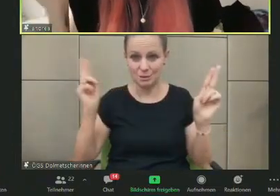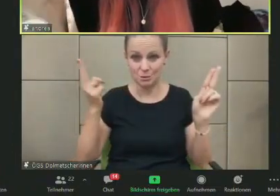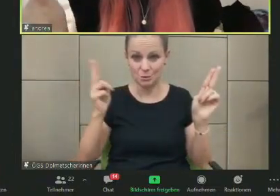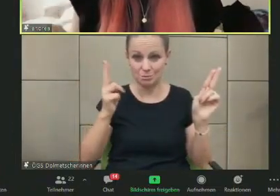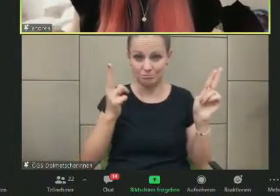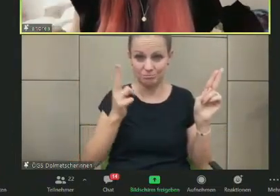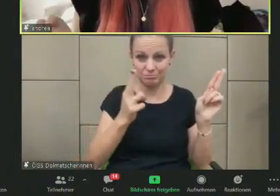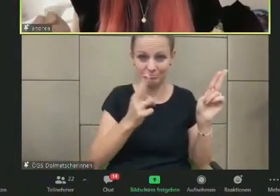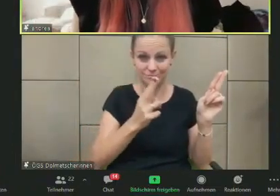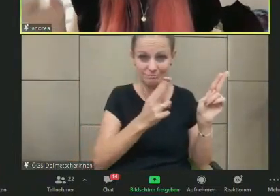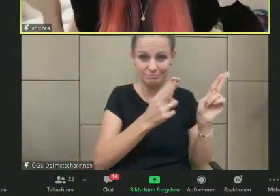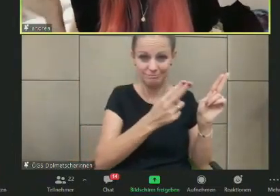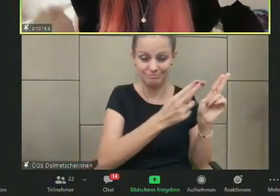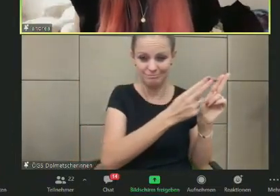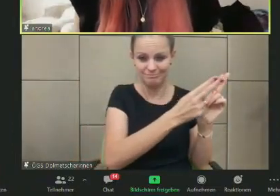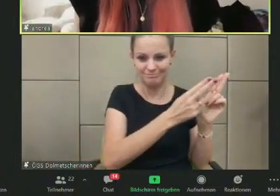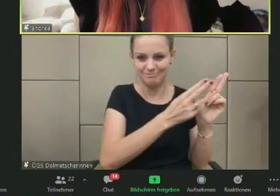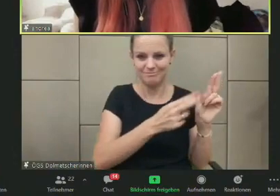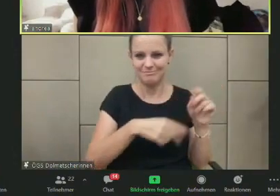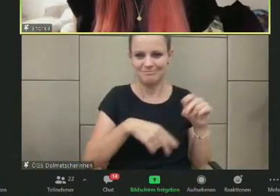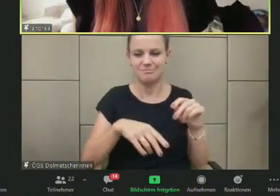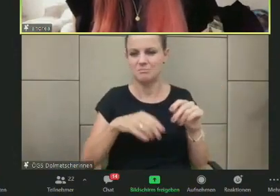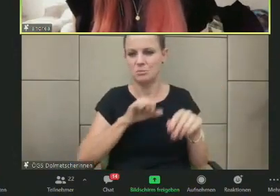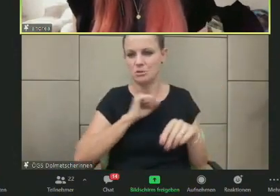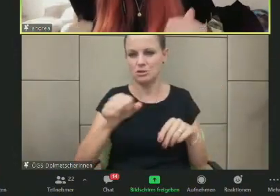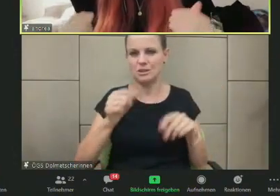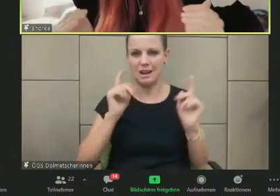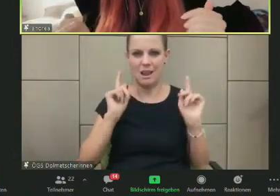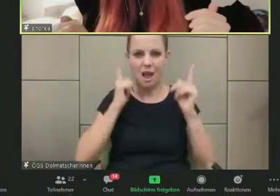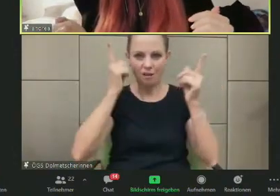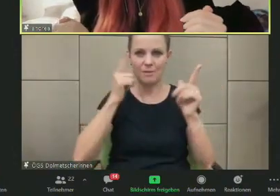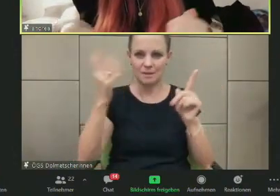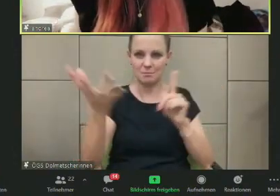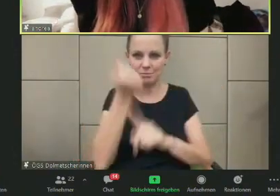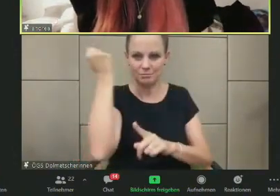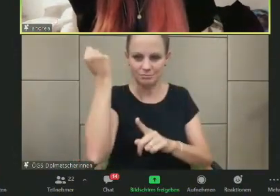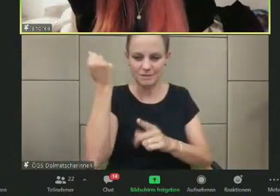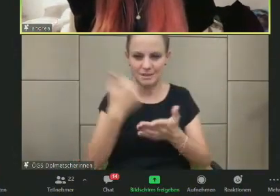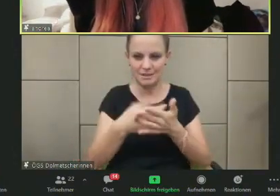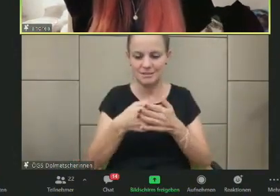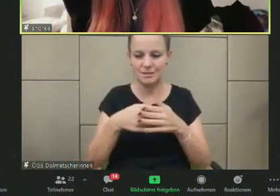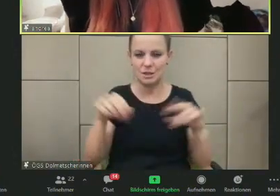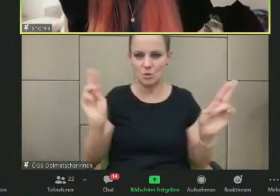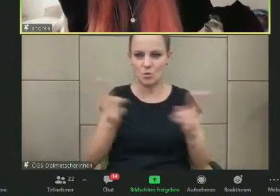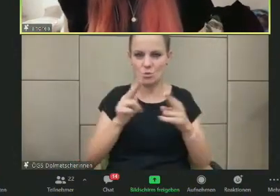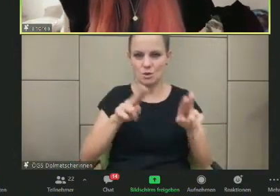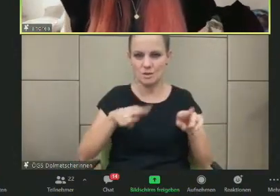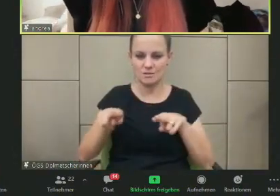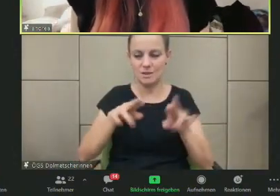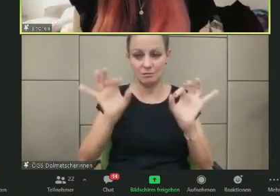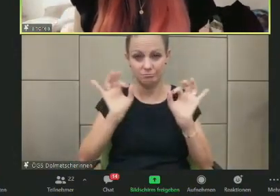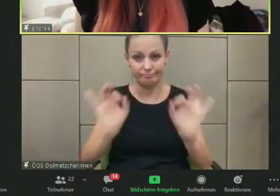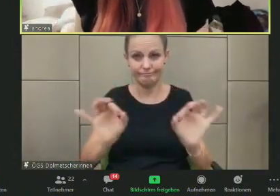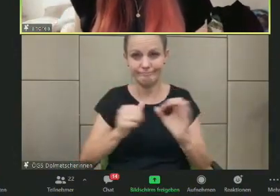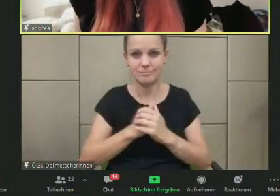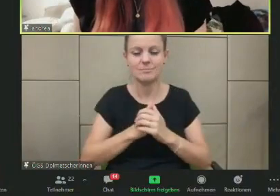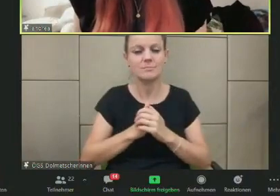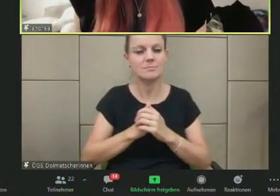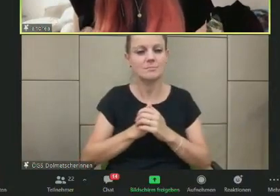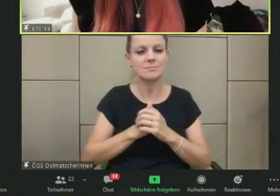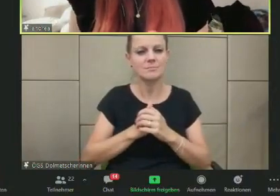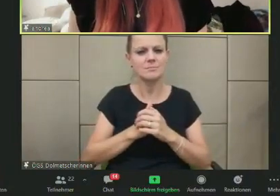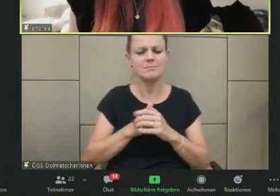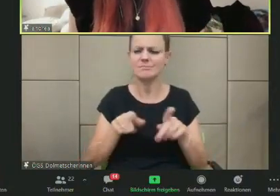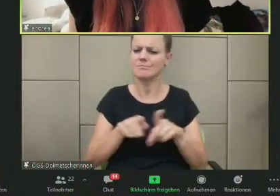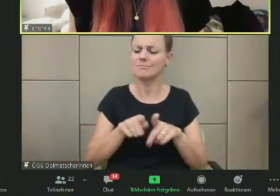muss die Menschen schnell, man muss schnell die Aufmerksamkeit erlangen und da eignen sich diese kurzen Videos eben sehr gut. Wer aber merkt,